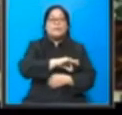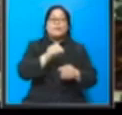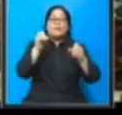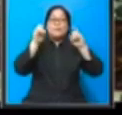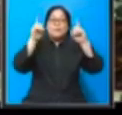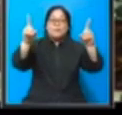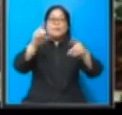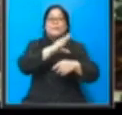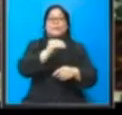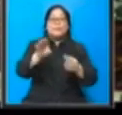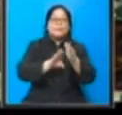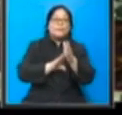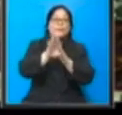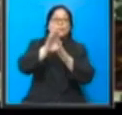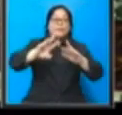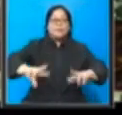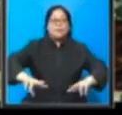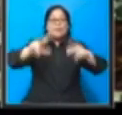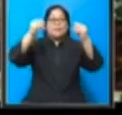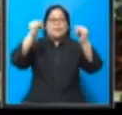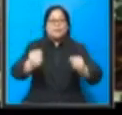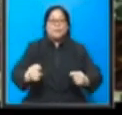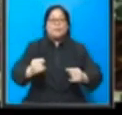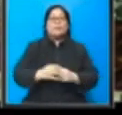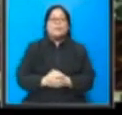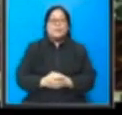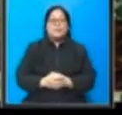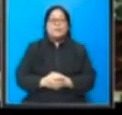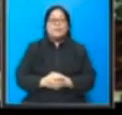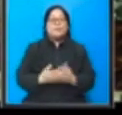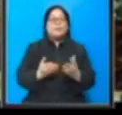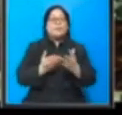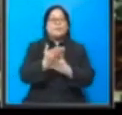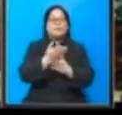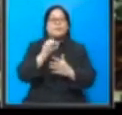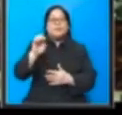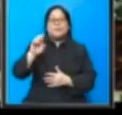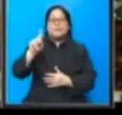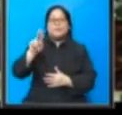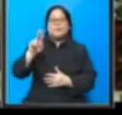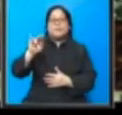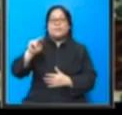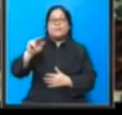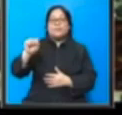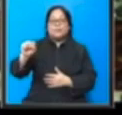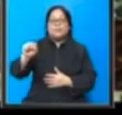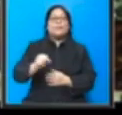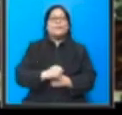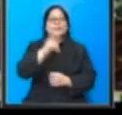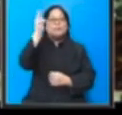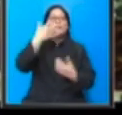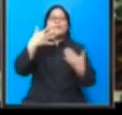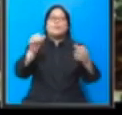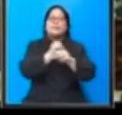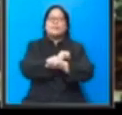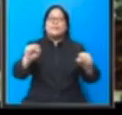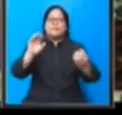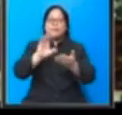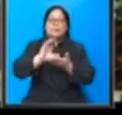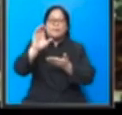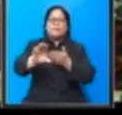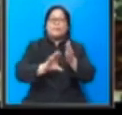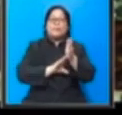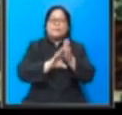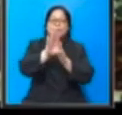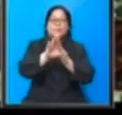pendidikan dan pembangunan modal Insan melalui ekuinas kerajaan telah menyediakan peruntukan